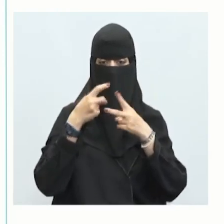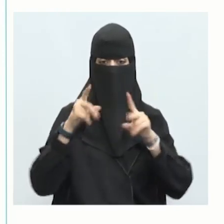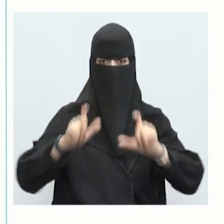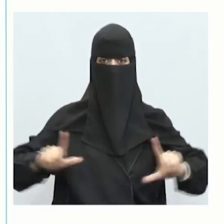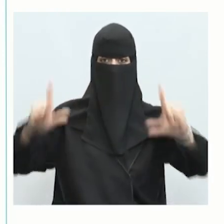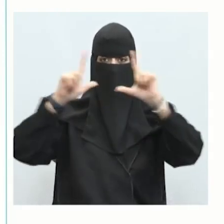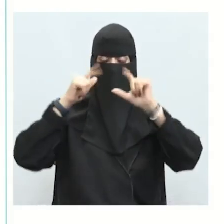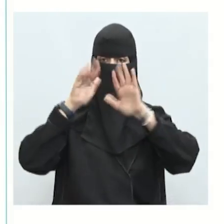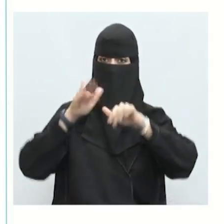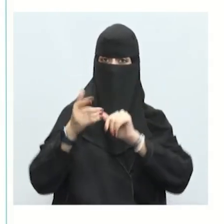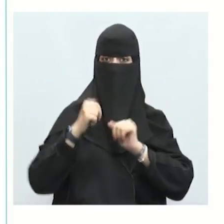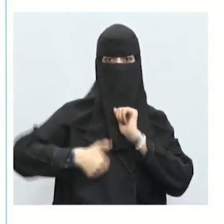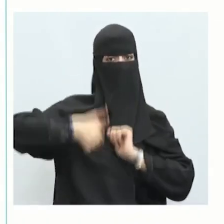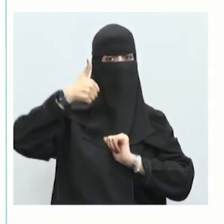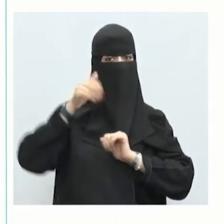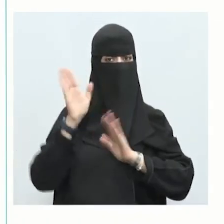النتيجه